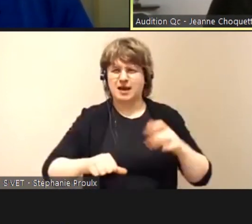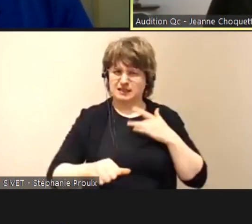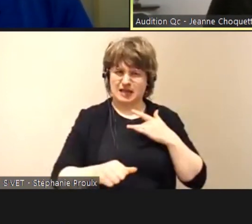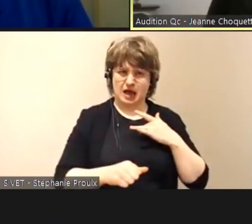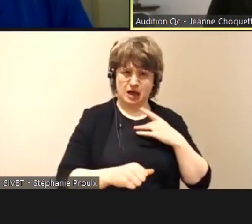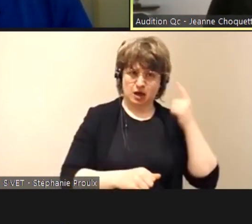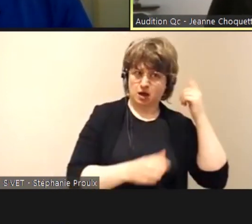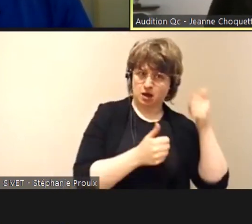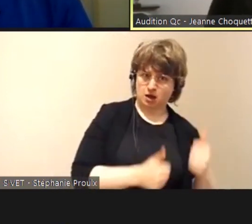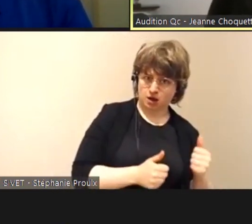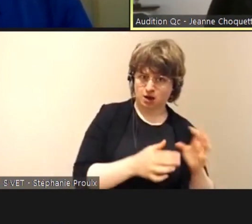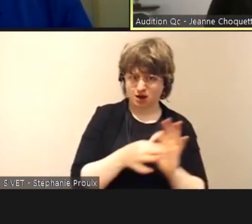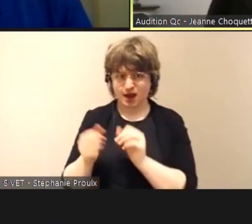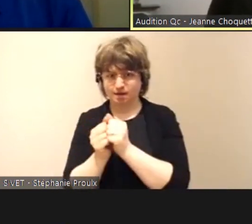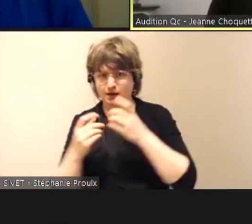deux?